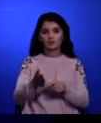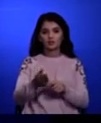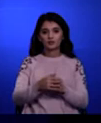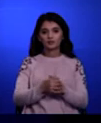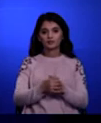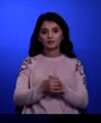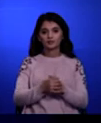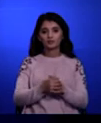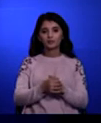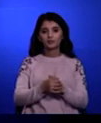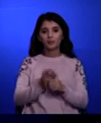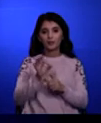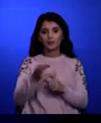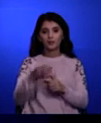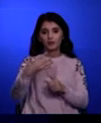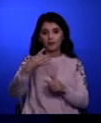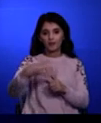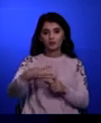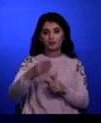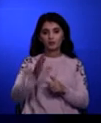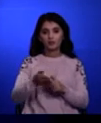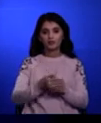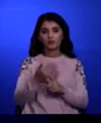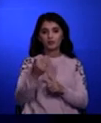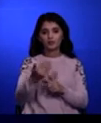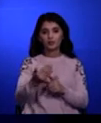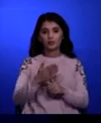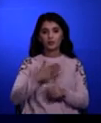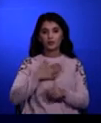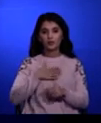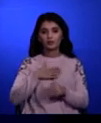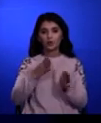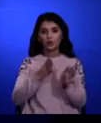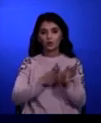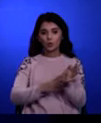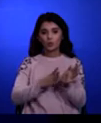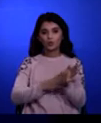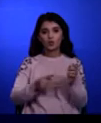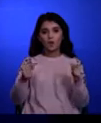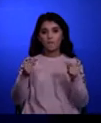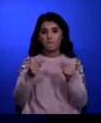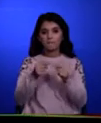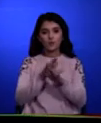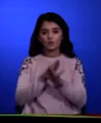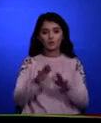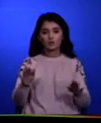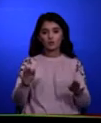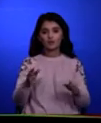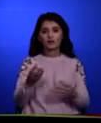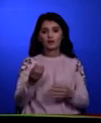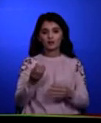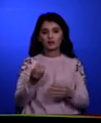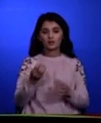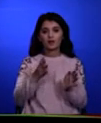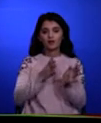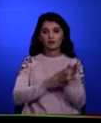albatta to'g'ri 40 bo'ladi. Bu bizni 90imizga mos emas. Yana